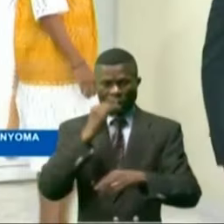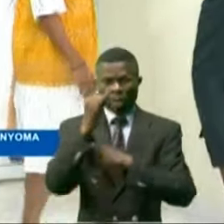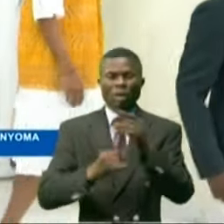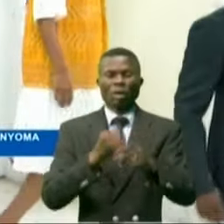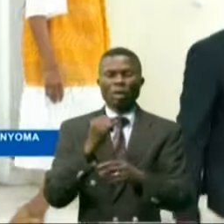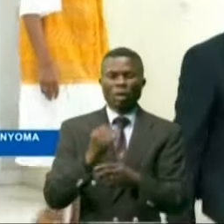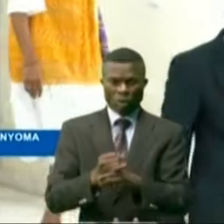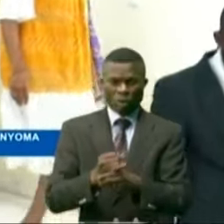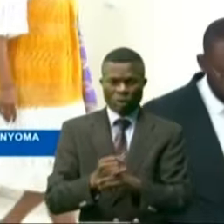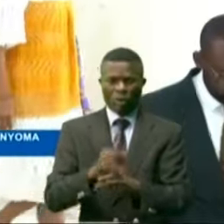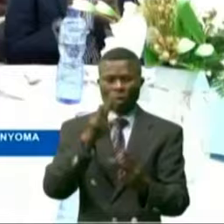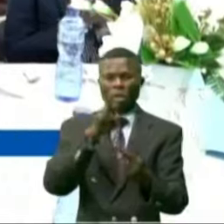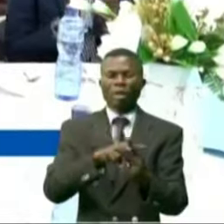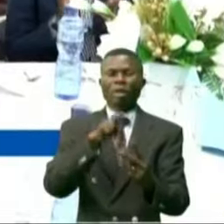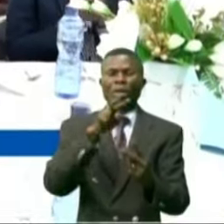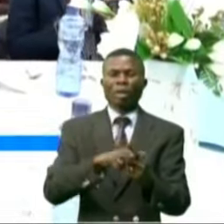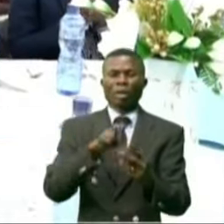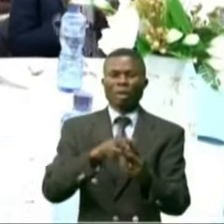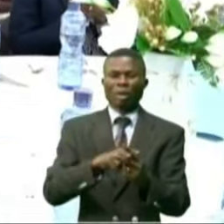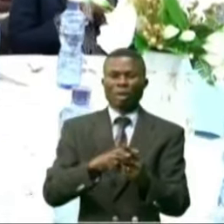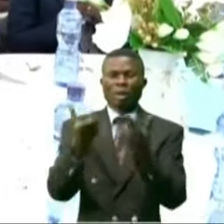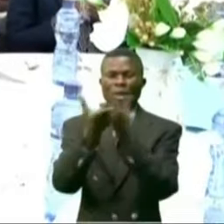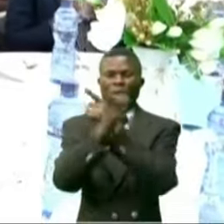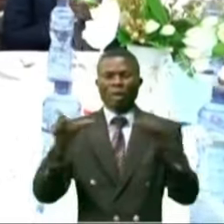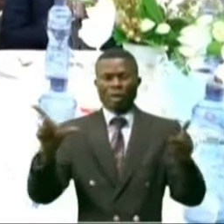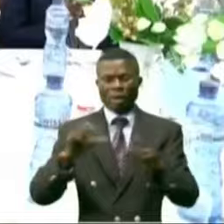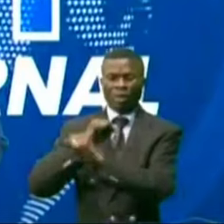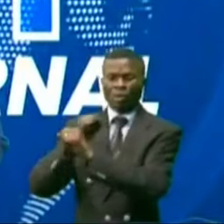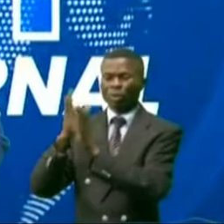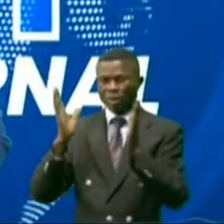internationales garantissant la liberté syndicale.